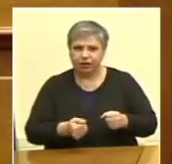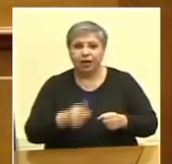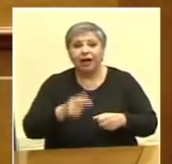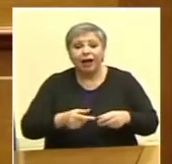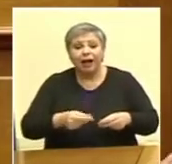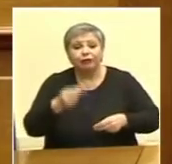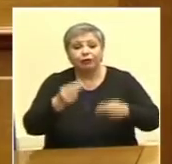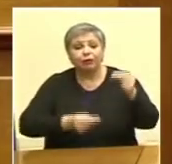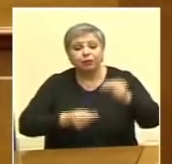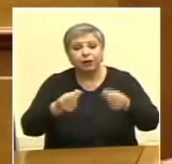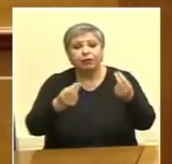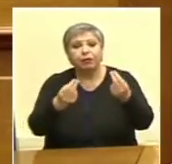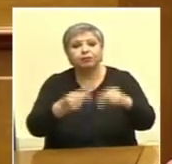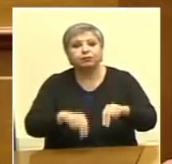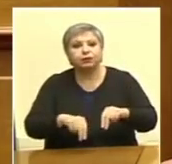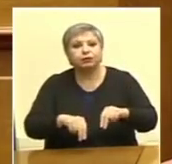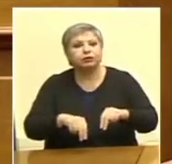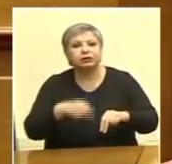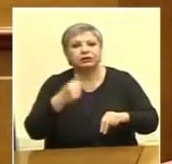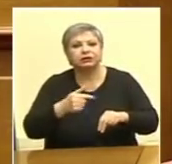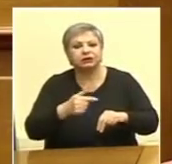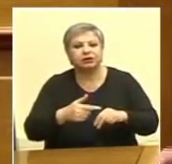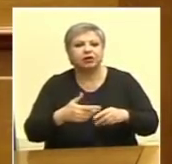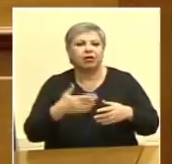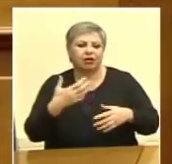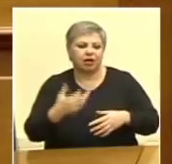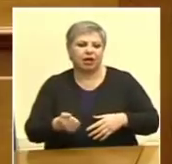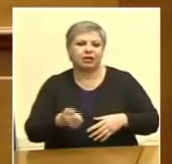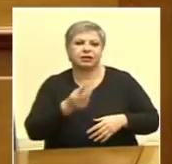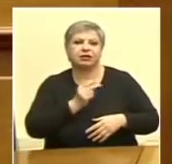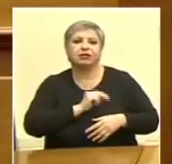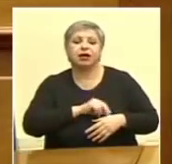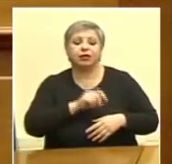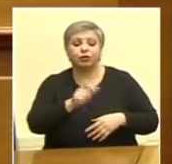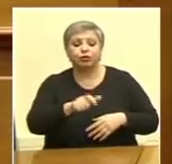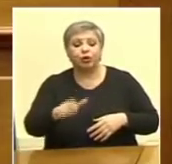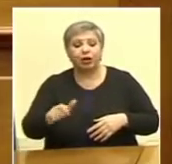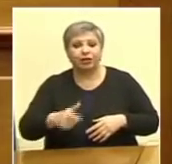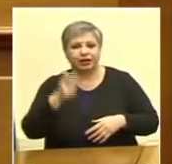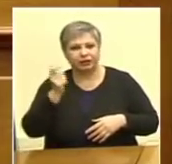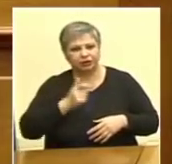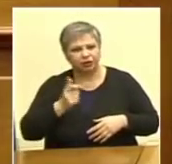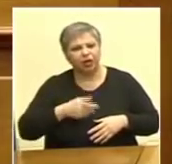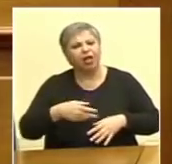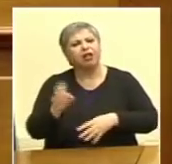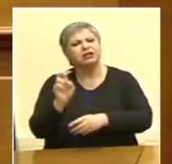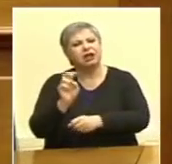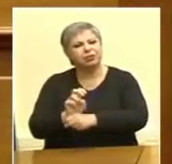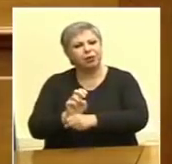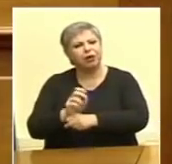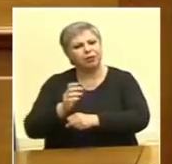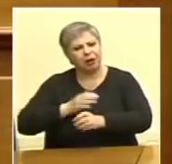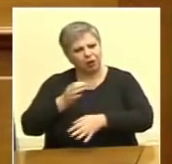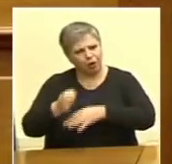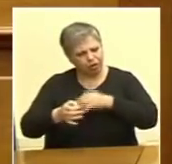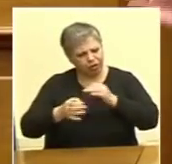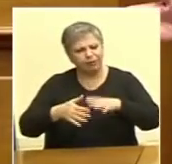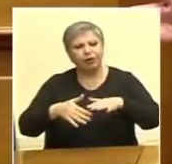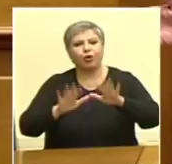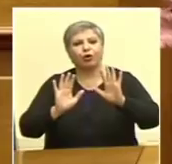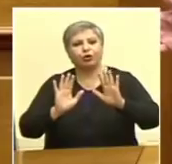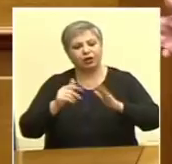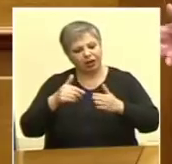προς όφελος των συνταξιούχων. Όσο για τα υπόλοιπα, δεν θέλω να κάνω κάποιο άλλο σχόλιο. Το 2019